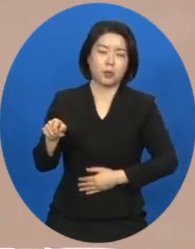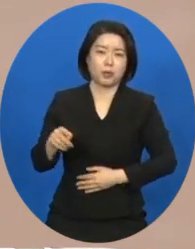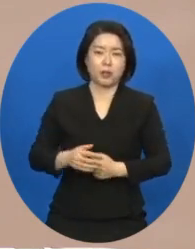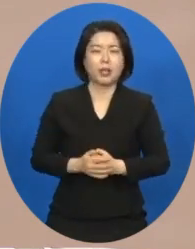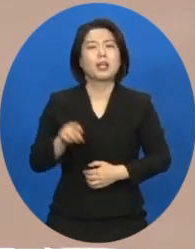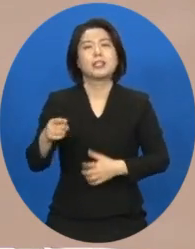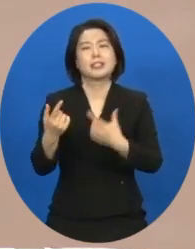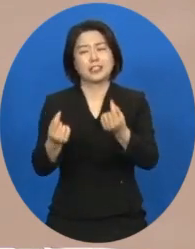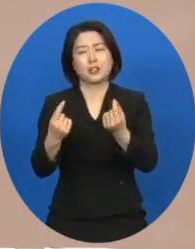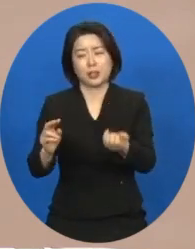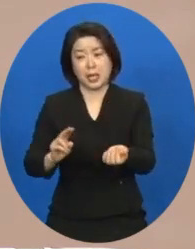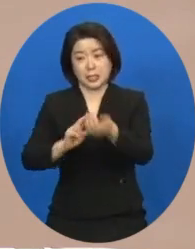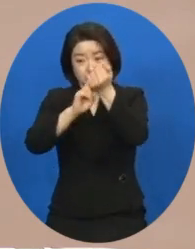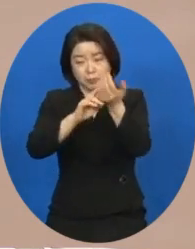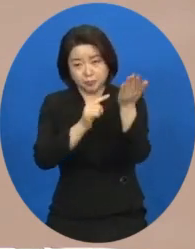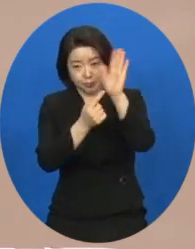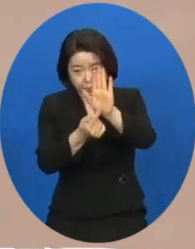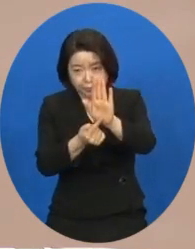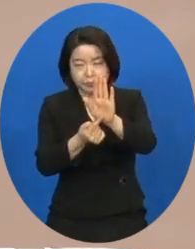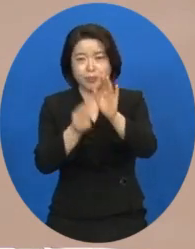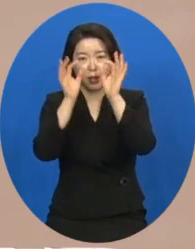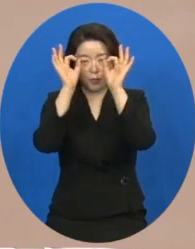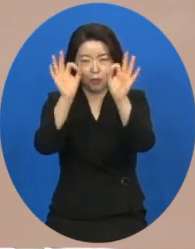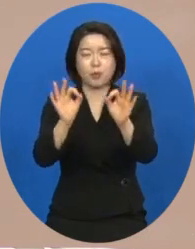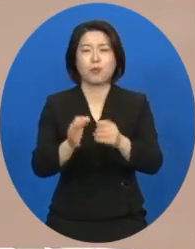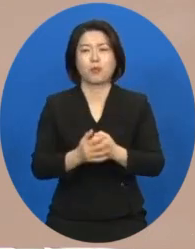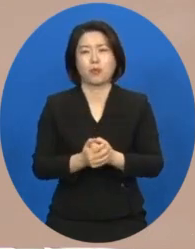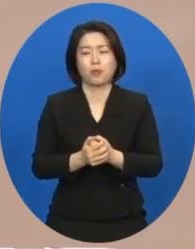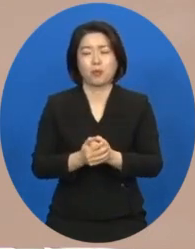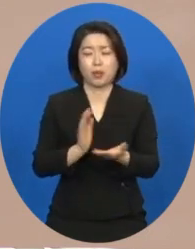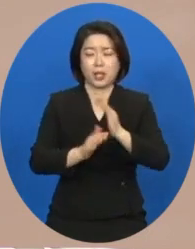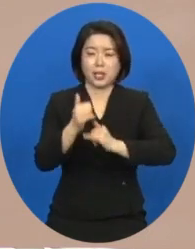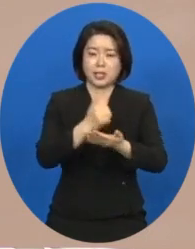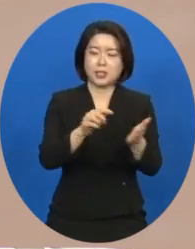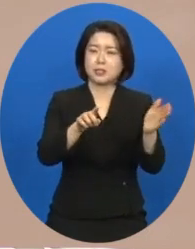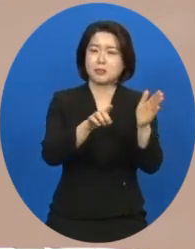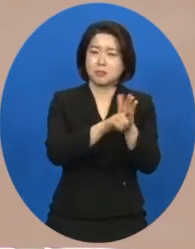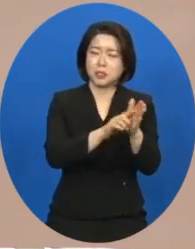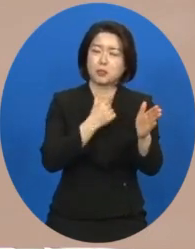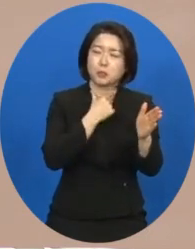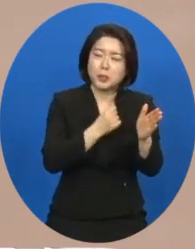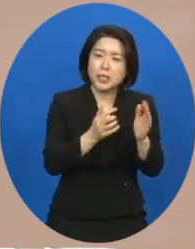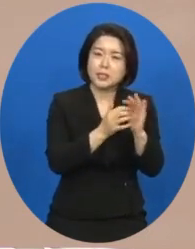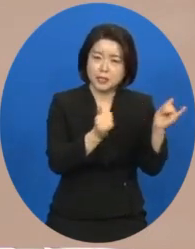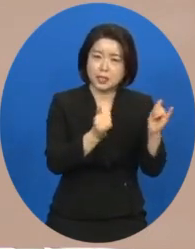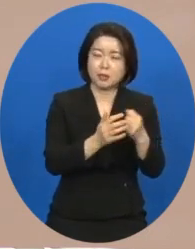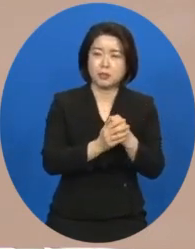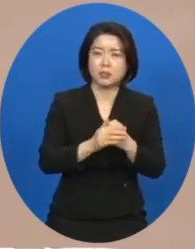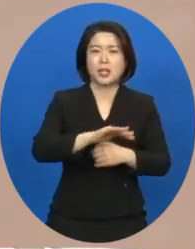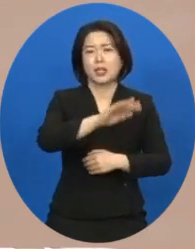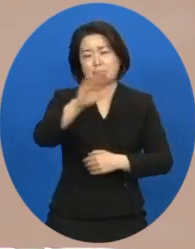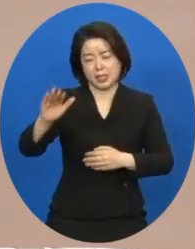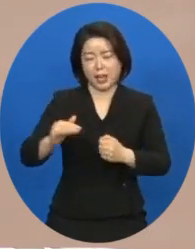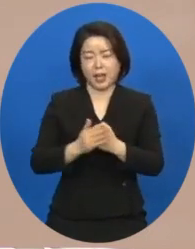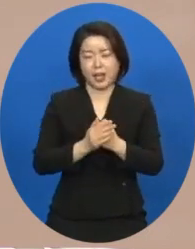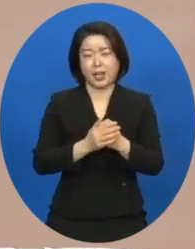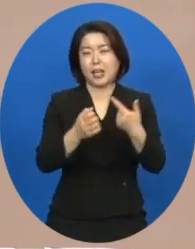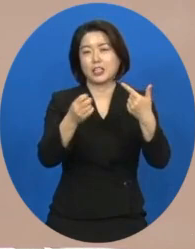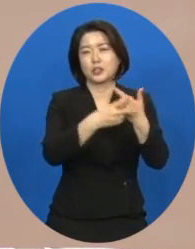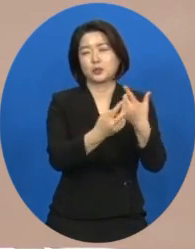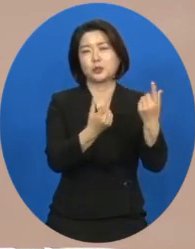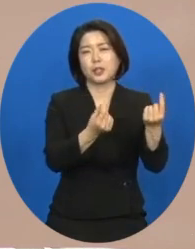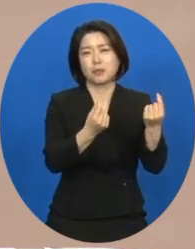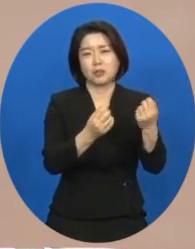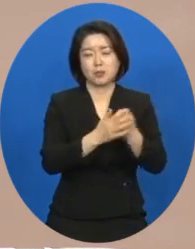이렇게 표징을 가지고서 예수님을 믿으려는 분들은 다 니고데모처럼